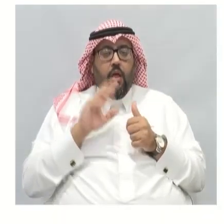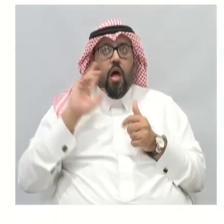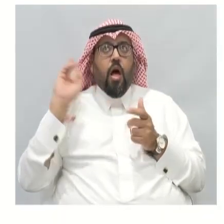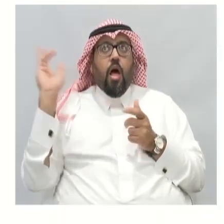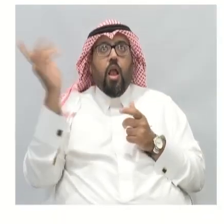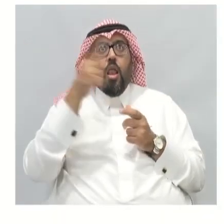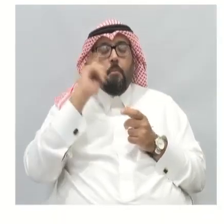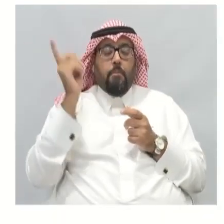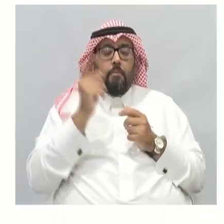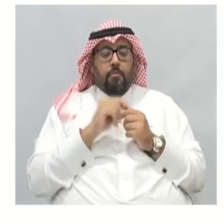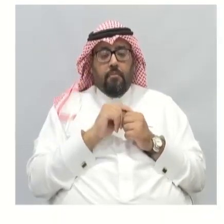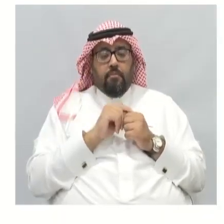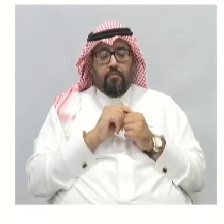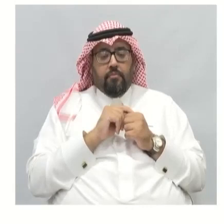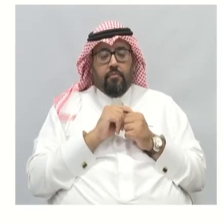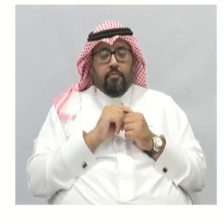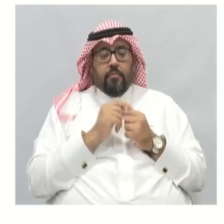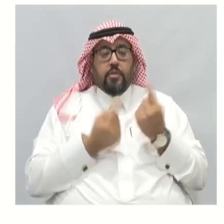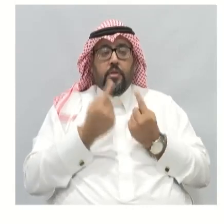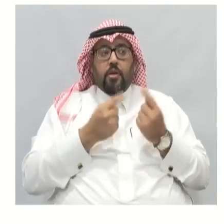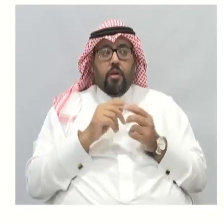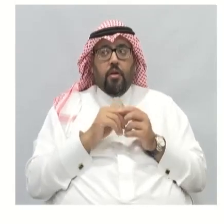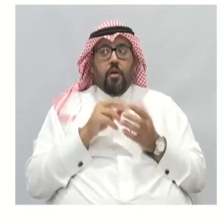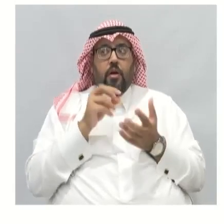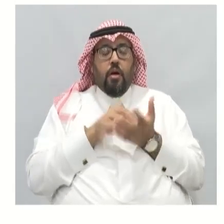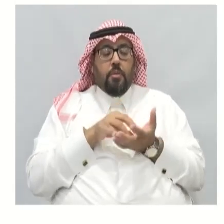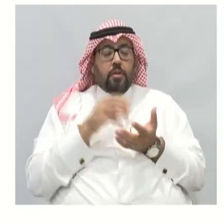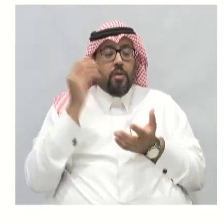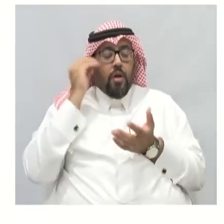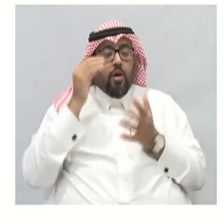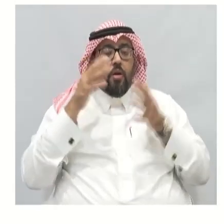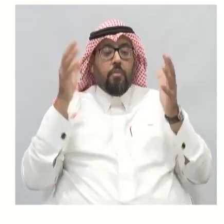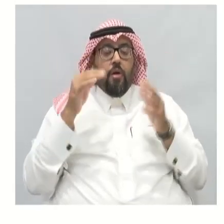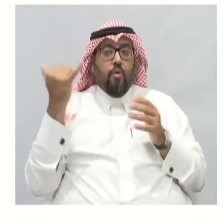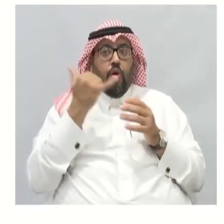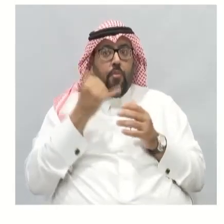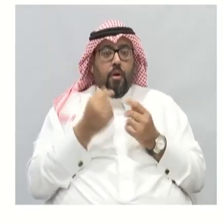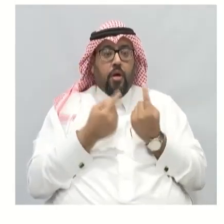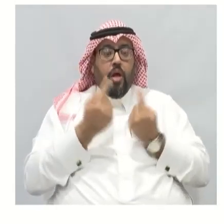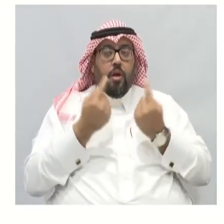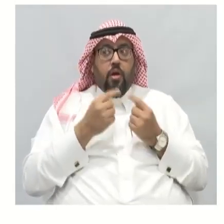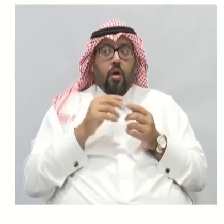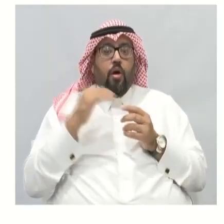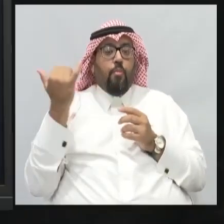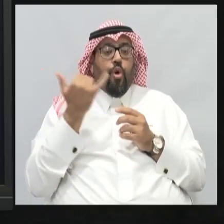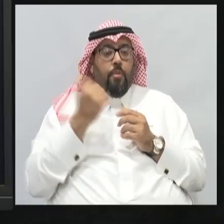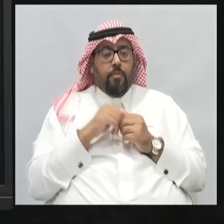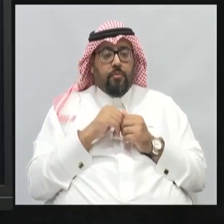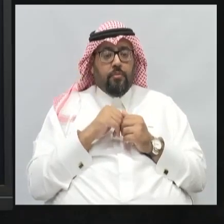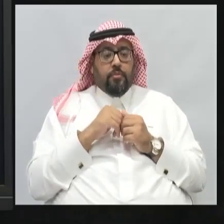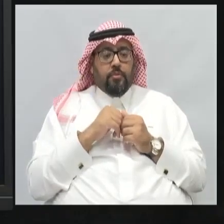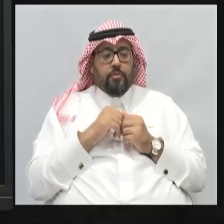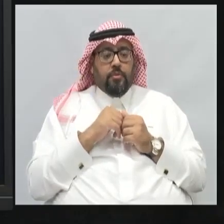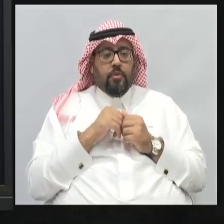العالم مركز كبير وكلنا نعلم اهميه هذا المورد الهام وهو المورد